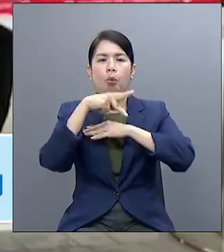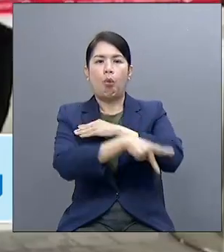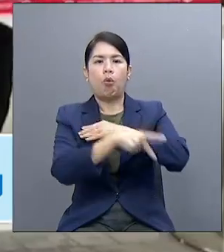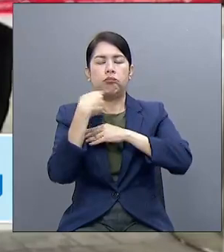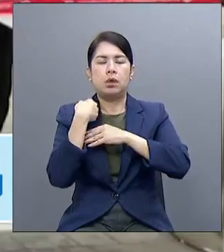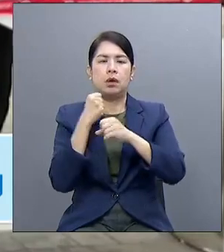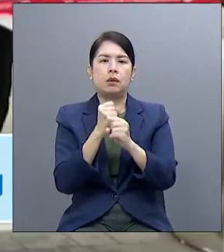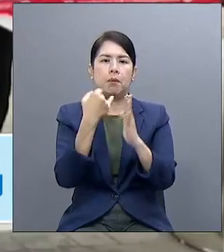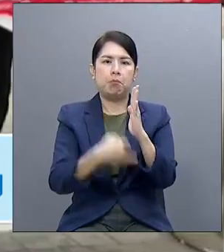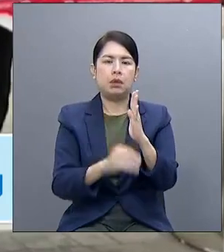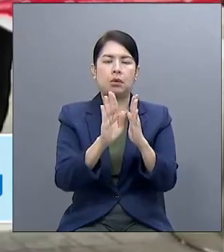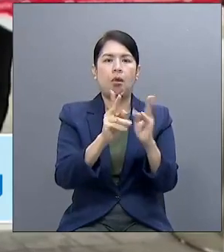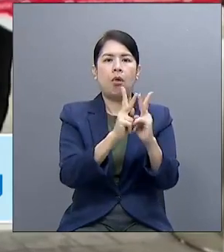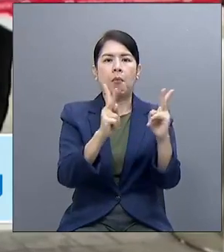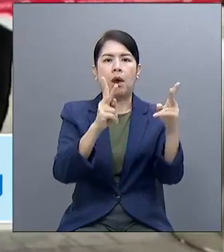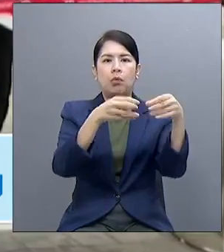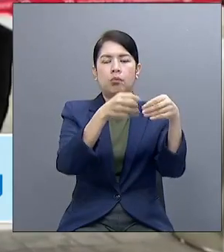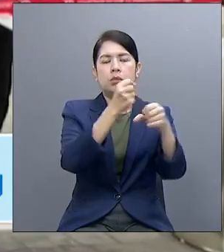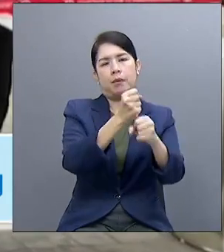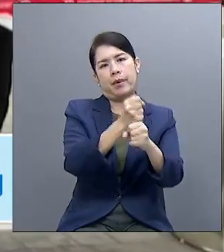ำความผิดโดยเจ้าหน้าที่ของสหกรณ์เอง